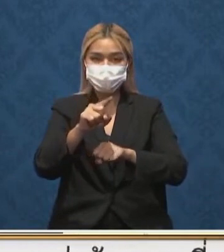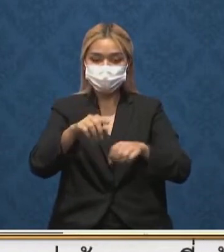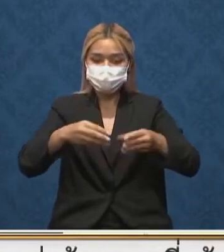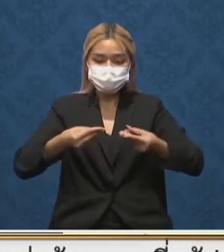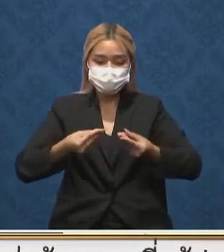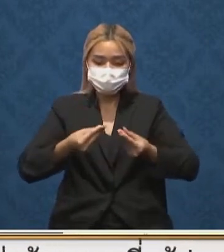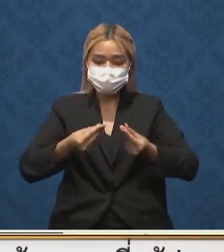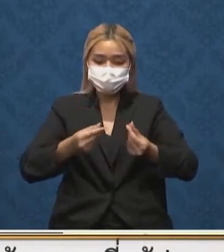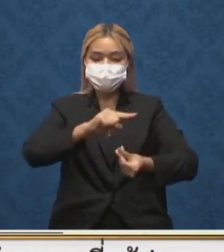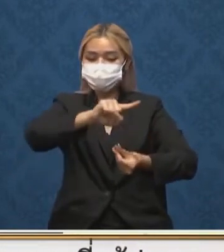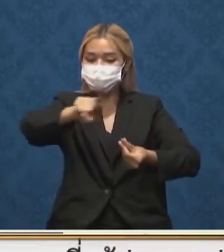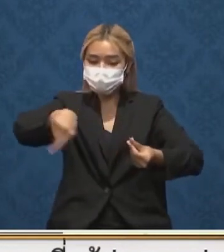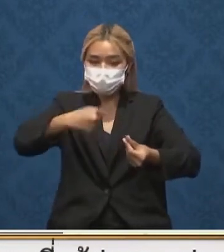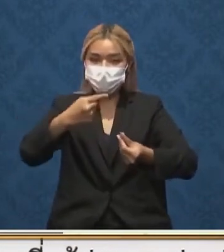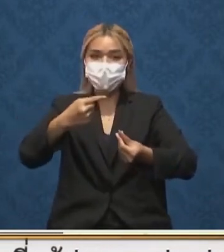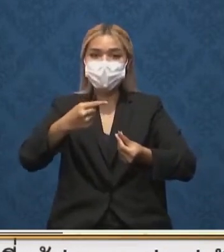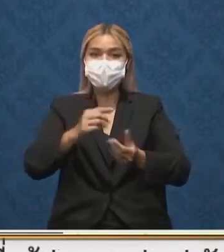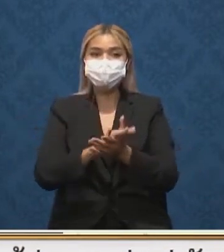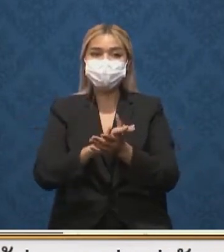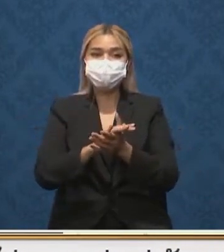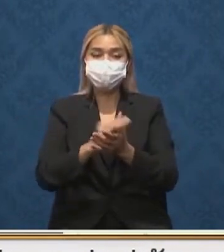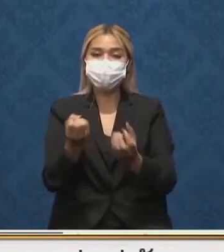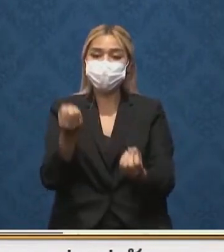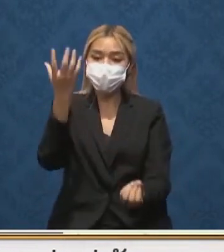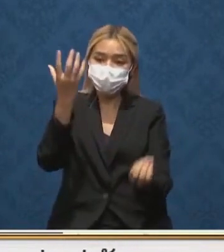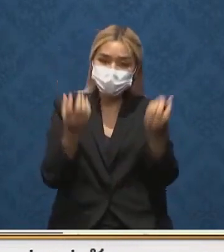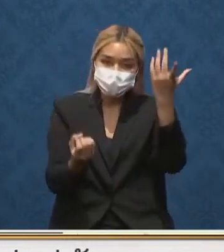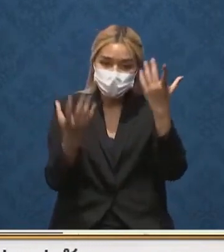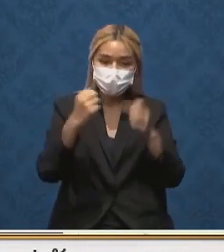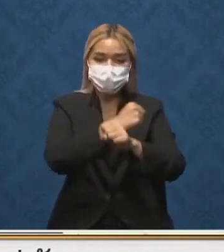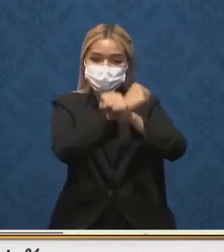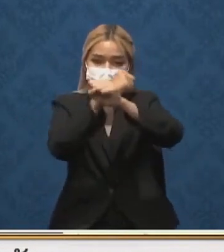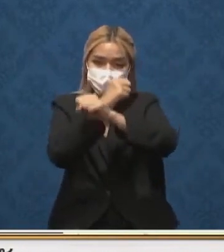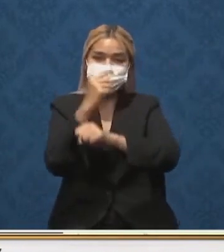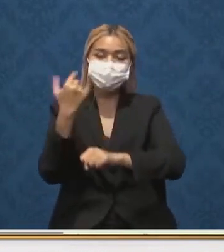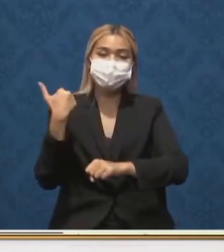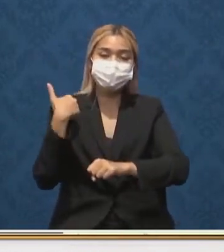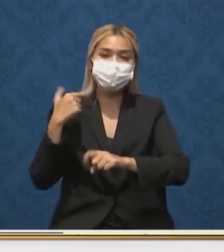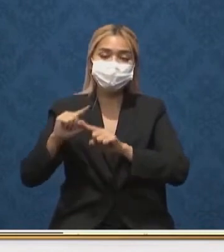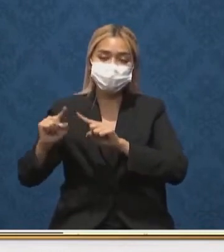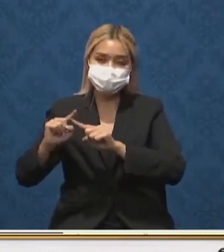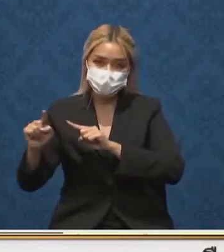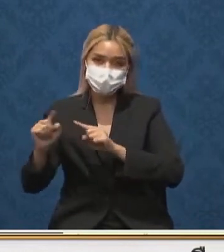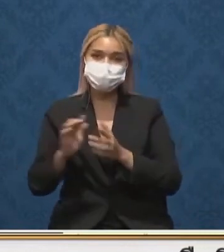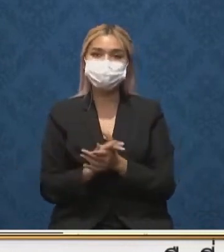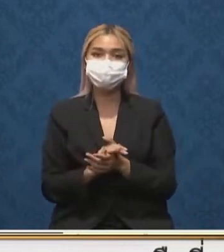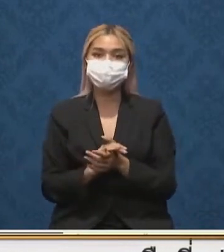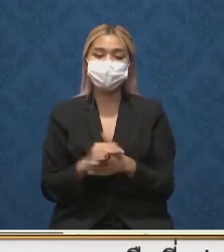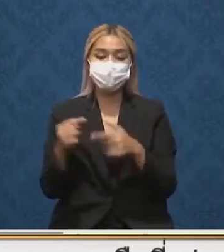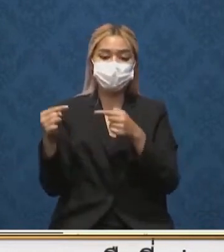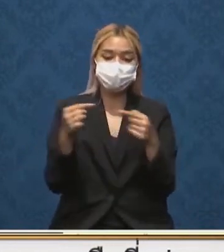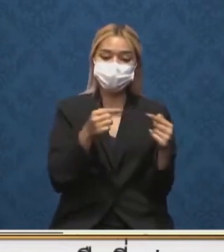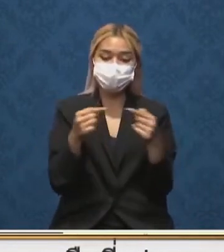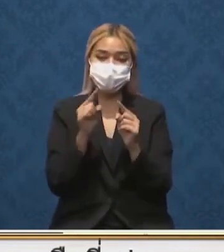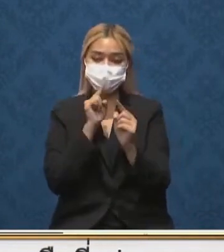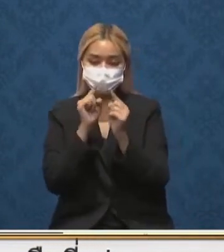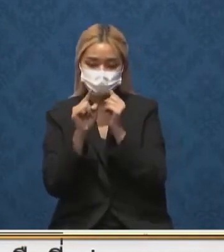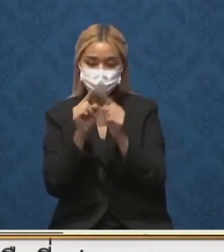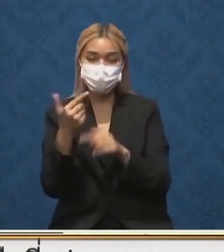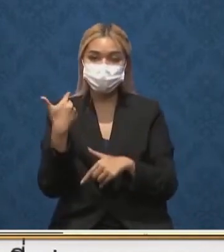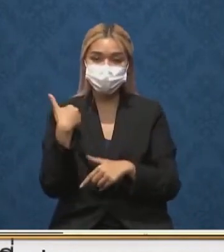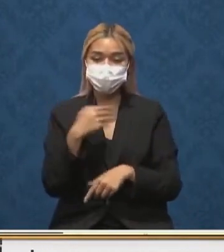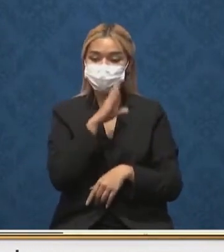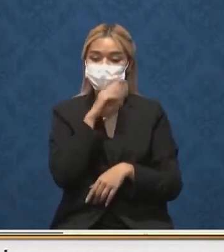ทั้งเกาะหลีเป๊ะด้วยนะครับได้อากาศนะครับก็มีข้อพิพาทระหว่างผู้ที่ถือเอกสารสิทธิ์